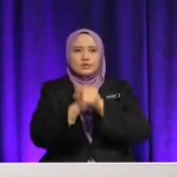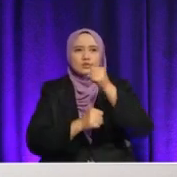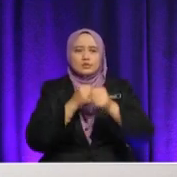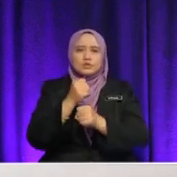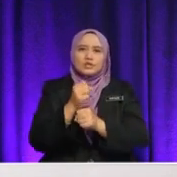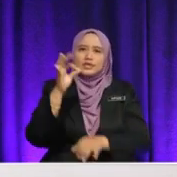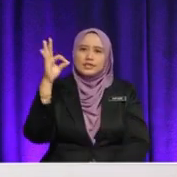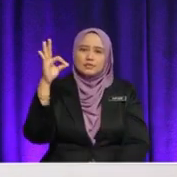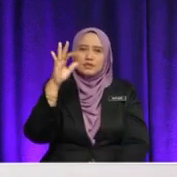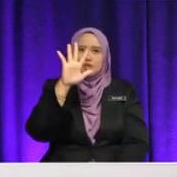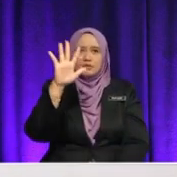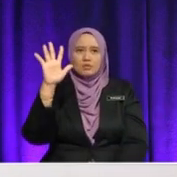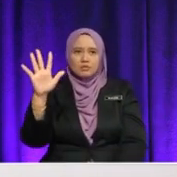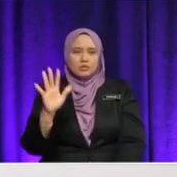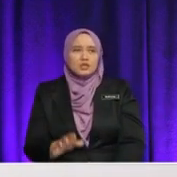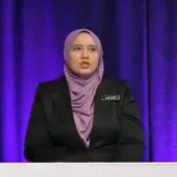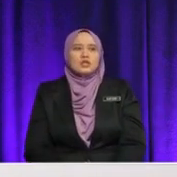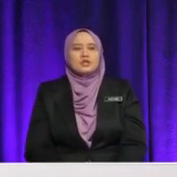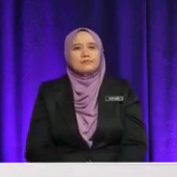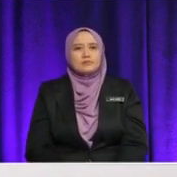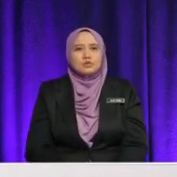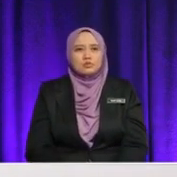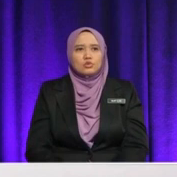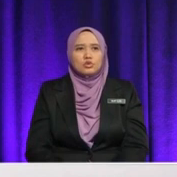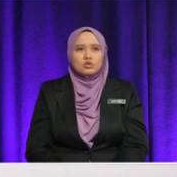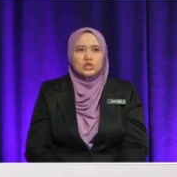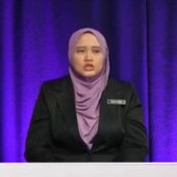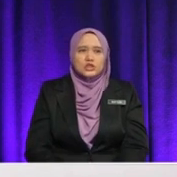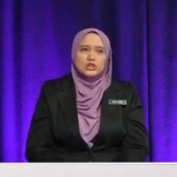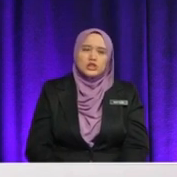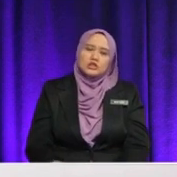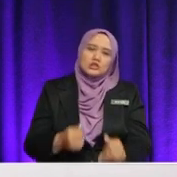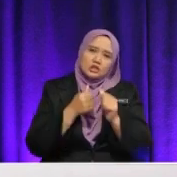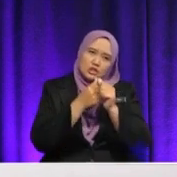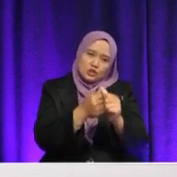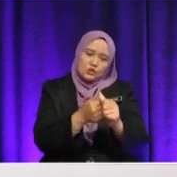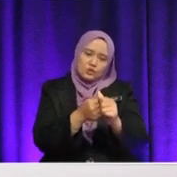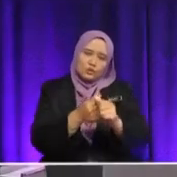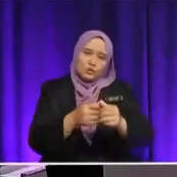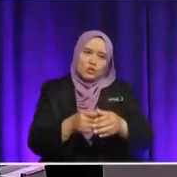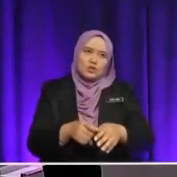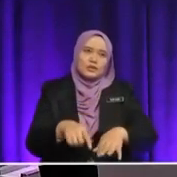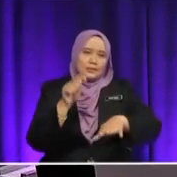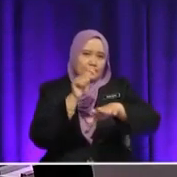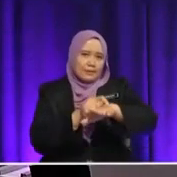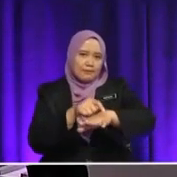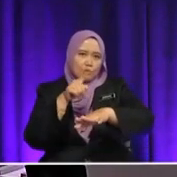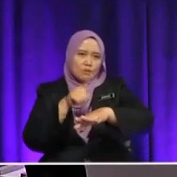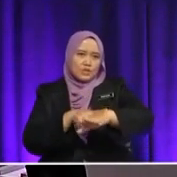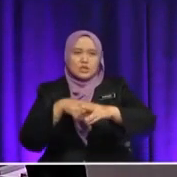yang pertama dapat dijalankan Ah ini berkaitan dengan tempo mase proses dan pada